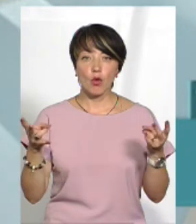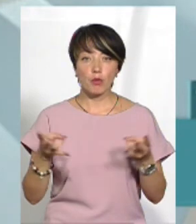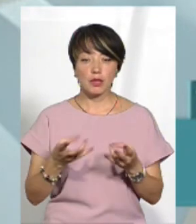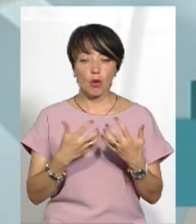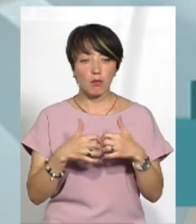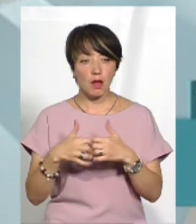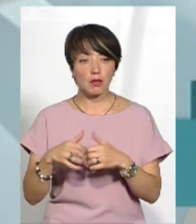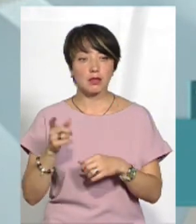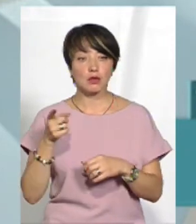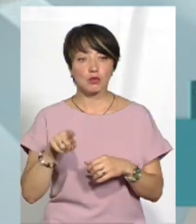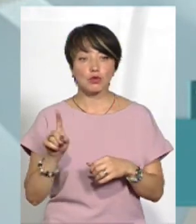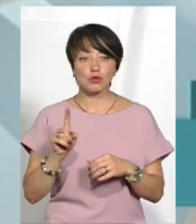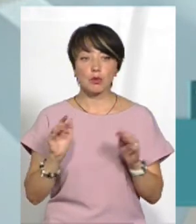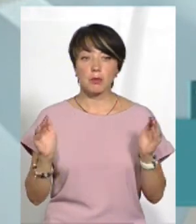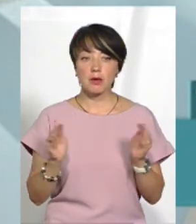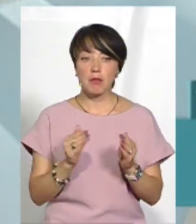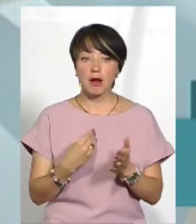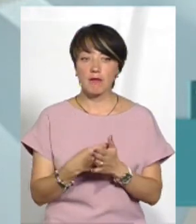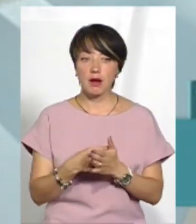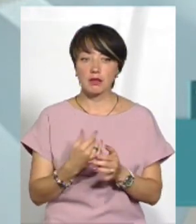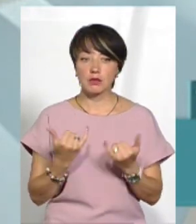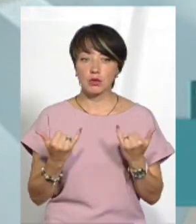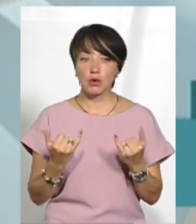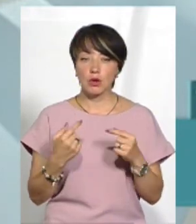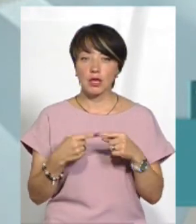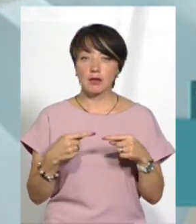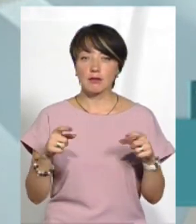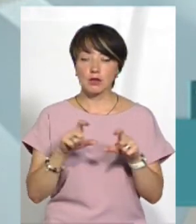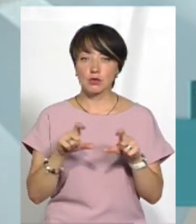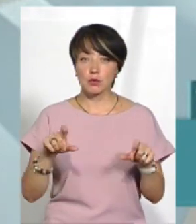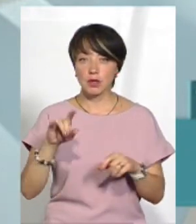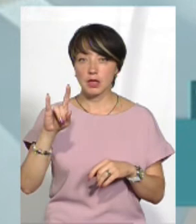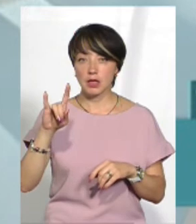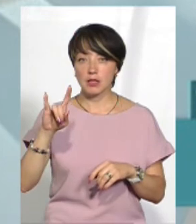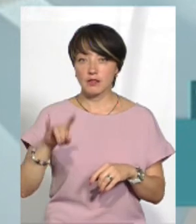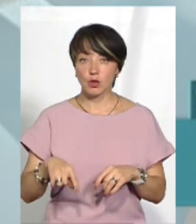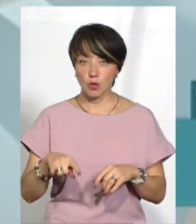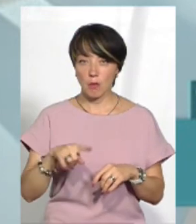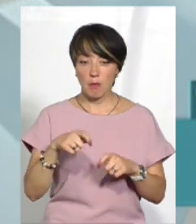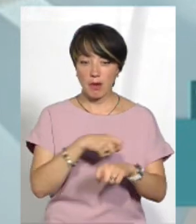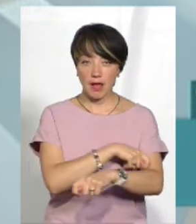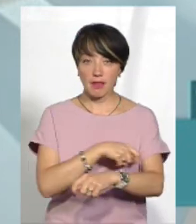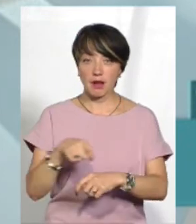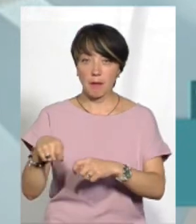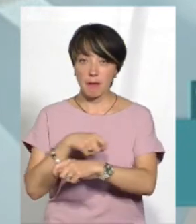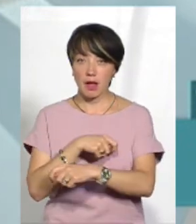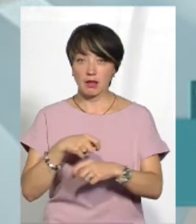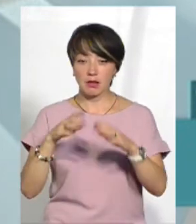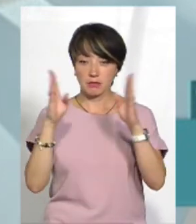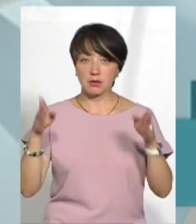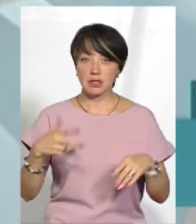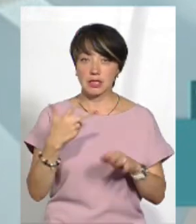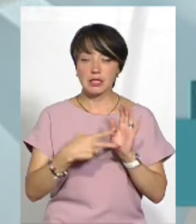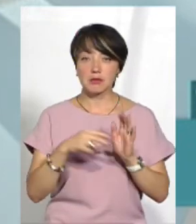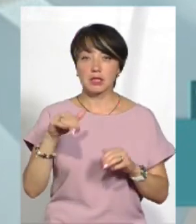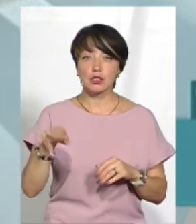необхідного обладнання, тому що мінімальна вартість сьогодні інтроскопом з вікном метр на метр китайського виробництва, вона сьогодні